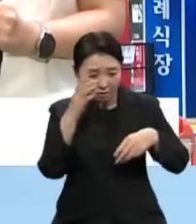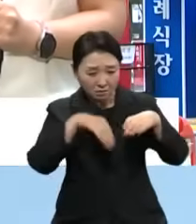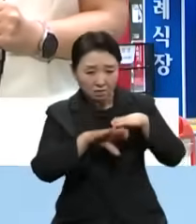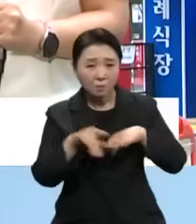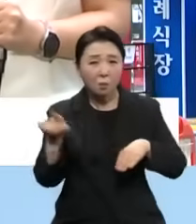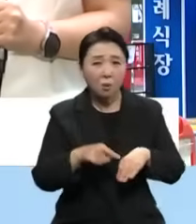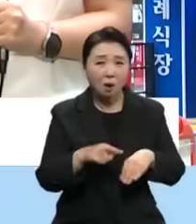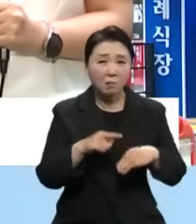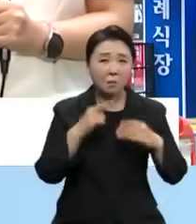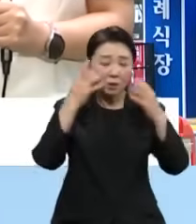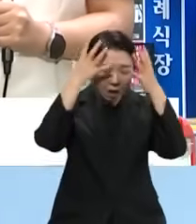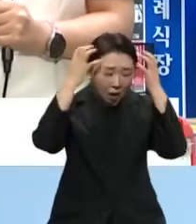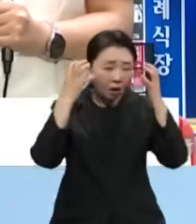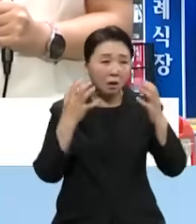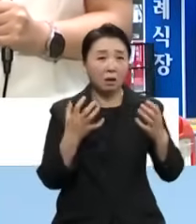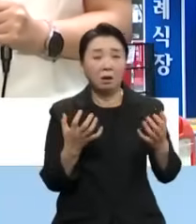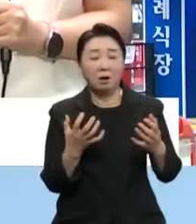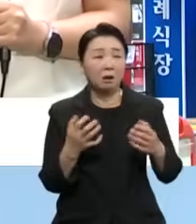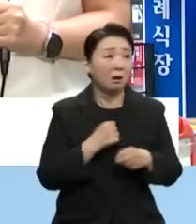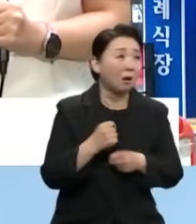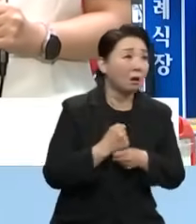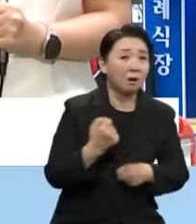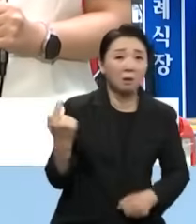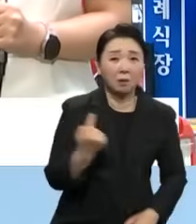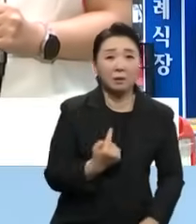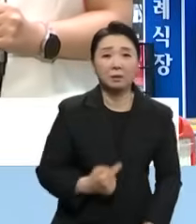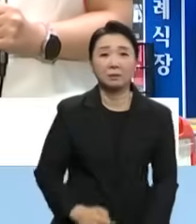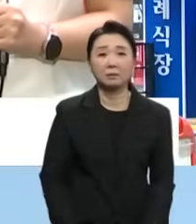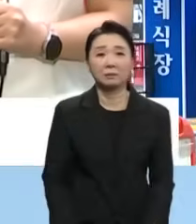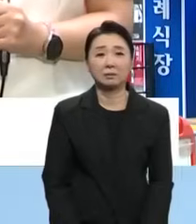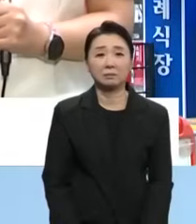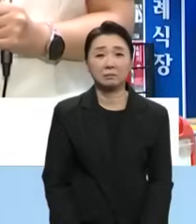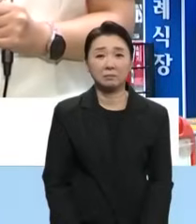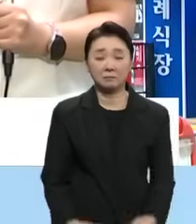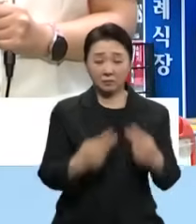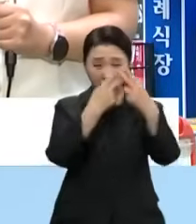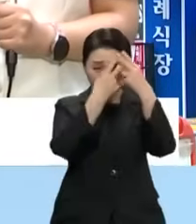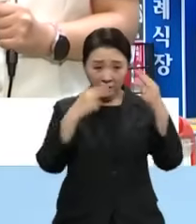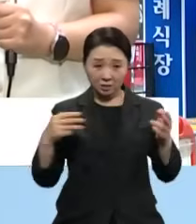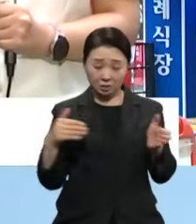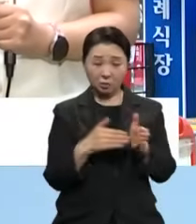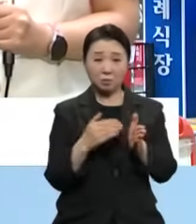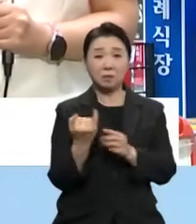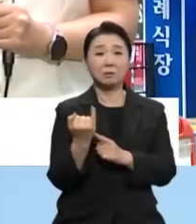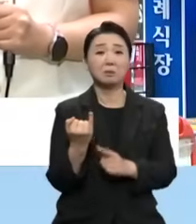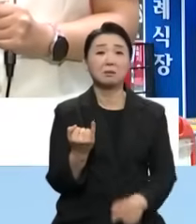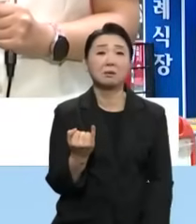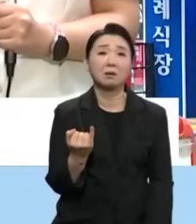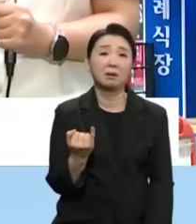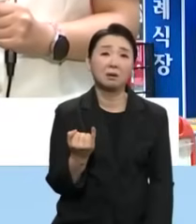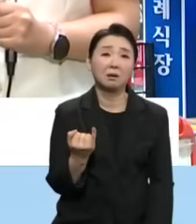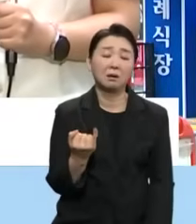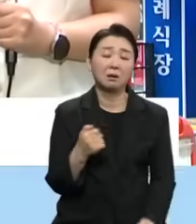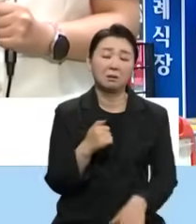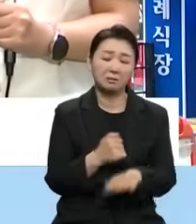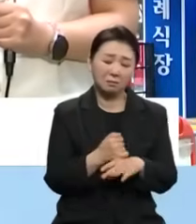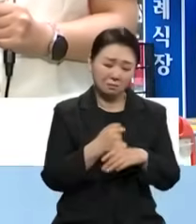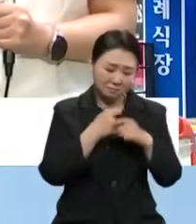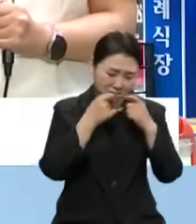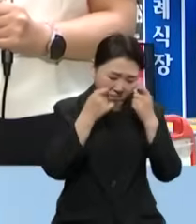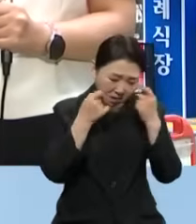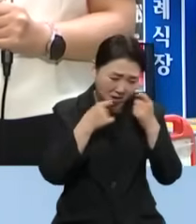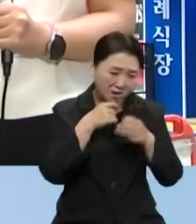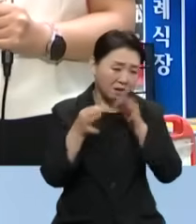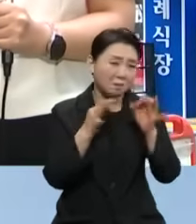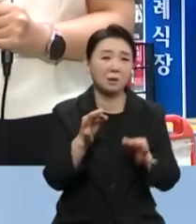신고 헝클어진 머리로 장례식장에 들어서기도 했습니다. 장례식장 앞에 도착한 한 여성은 주저앉아 크게 오열하는 모습을